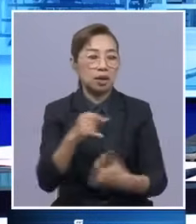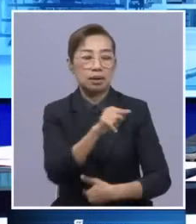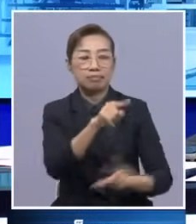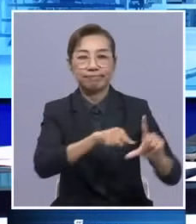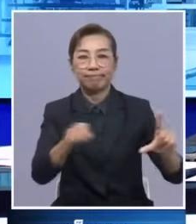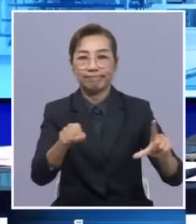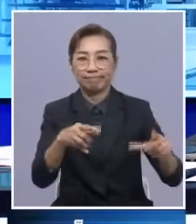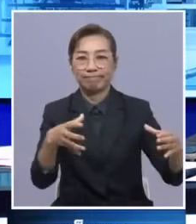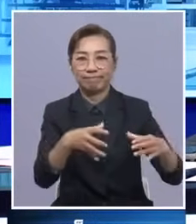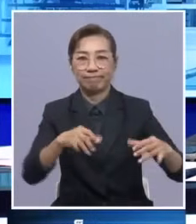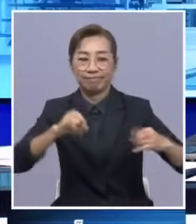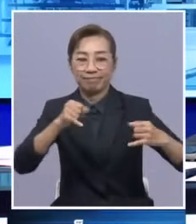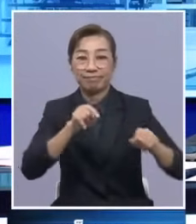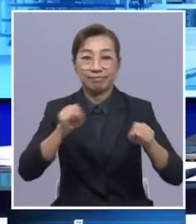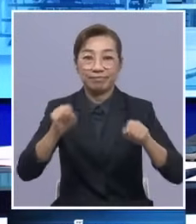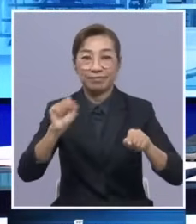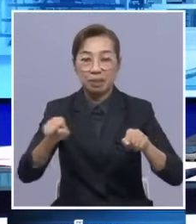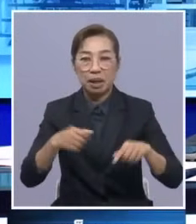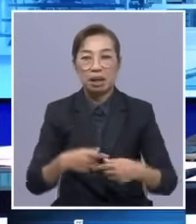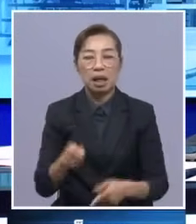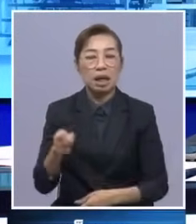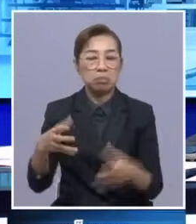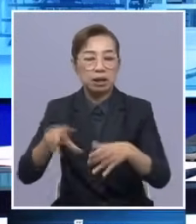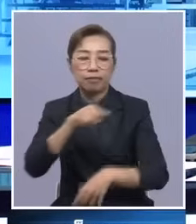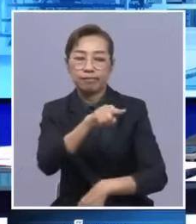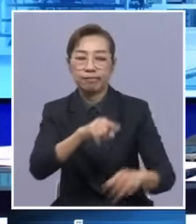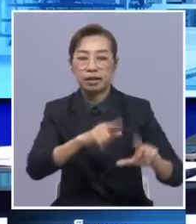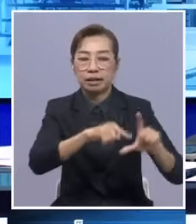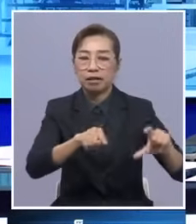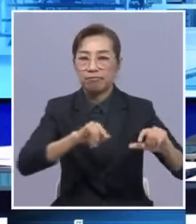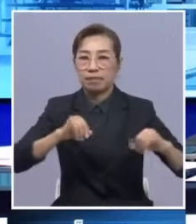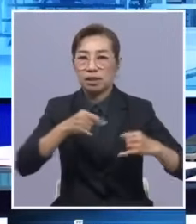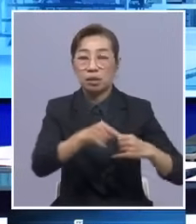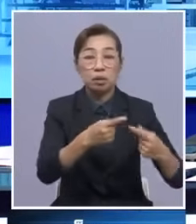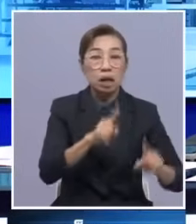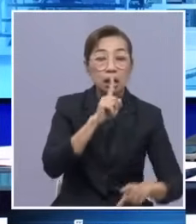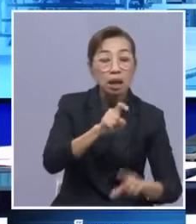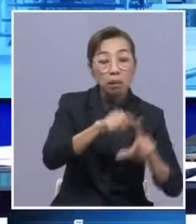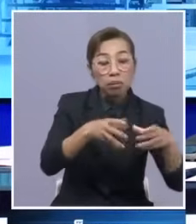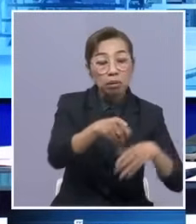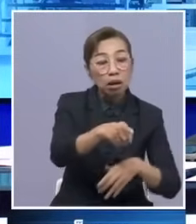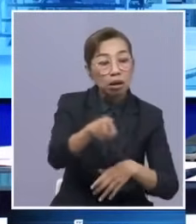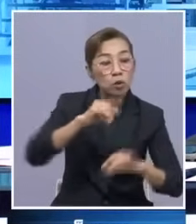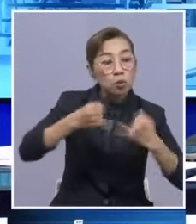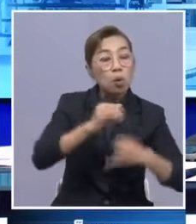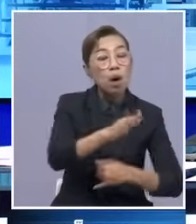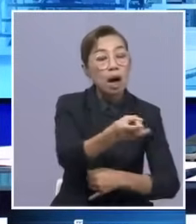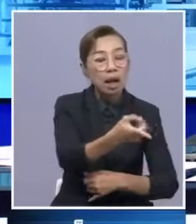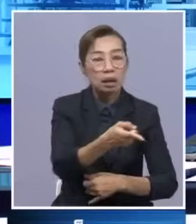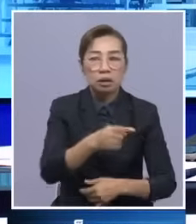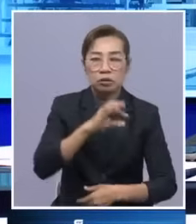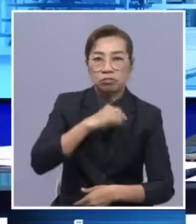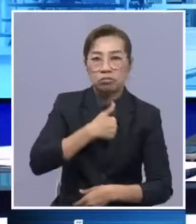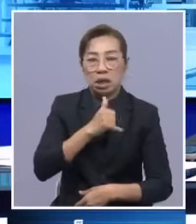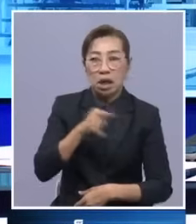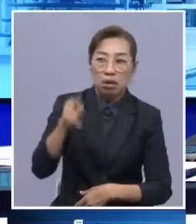พรรคก้าวไกลใช่ไหมแต่ถ้าไปถามทางฝั่งของพรรคก้าวไกลตอนนี้เขายังลังเลอยู่เลยนะ ว่าศัตรูเขาคือใครกันแน่ เขายังมองเพื่อไทยเป็นมิตรอยู่หรือเปล่า เป็